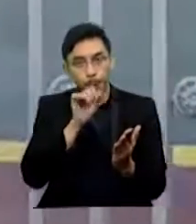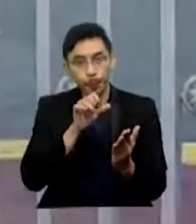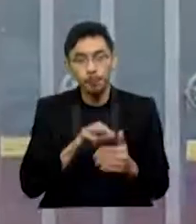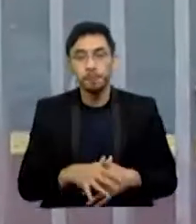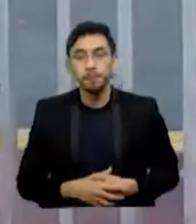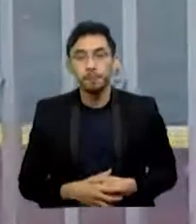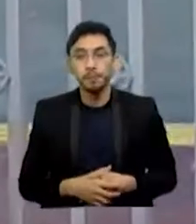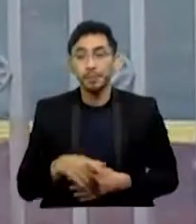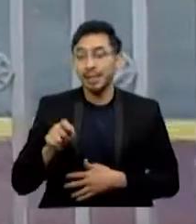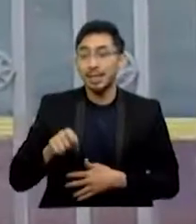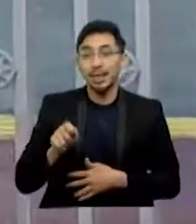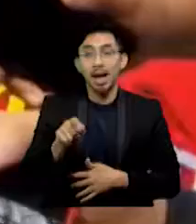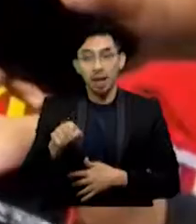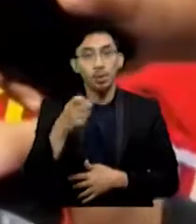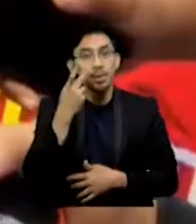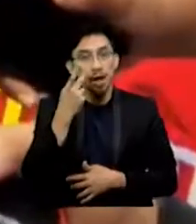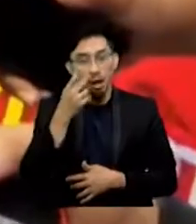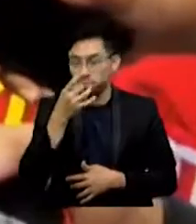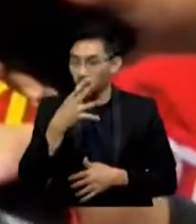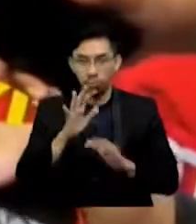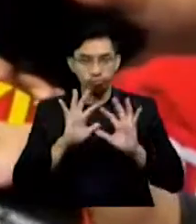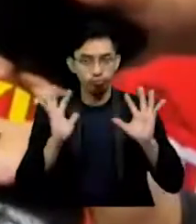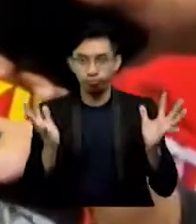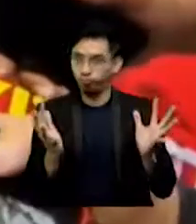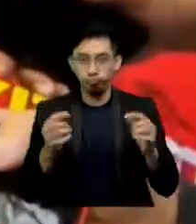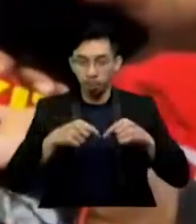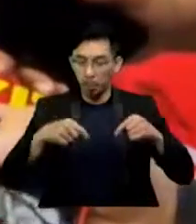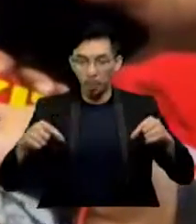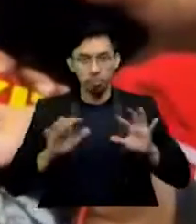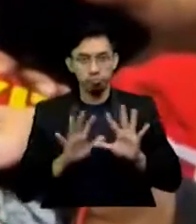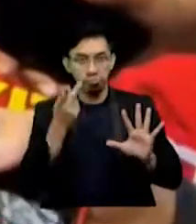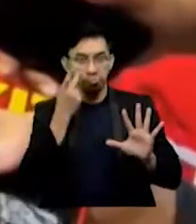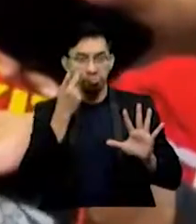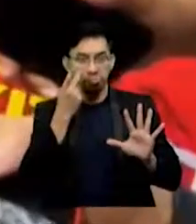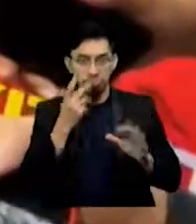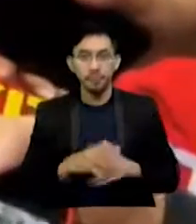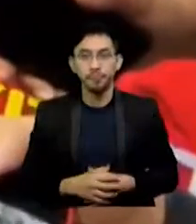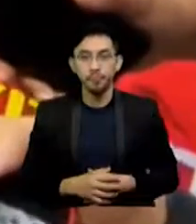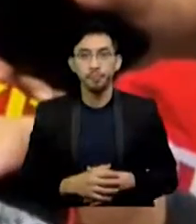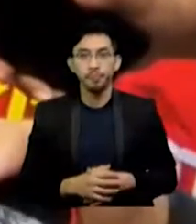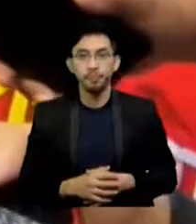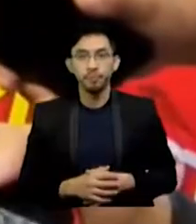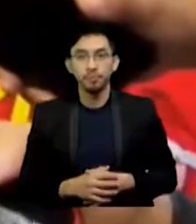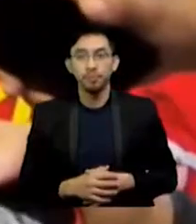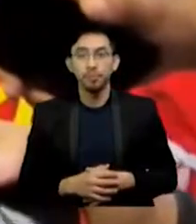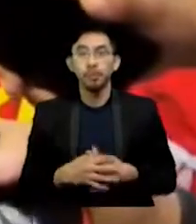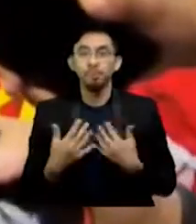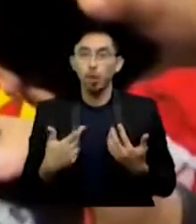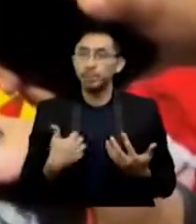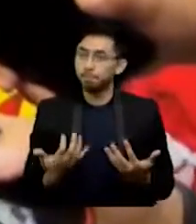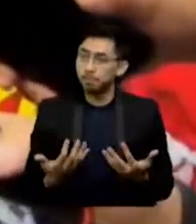dengan penjagaan ketat aparat. Akhirnya dengan perjuangan yang begitu, dukungan masyarakat, akhirnya minggu lalu saudara